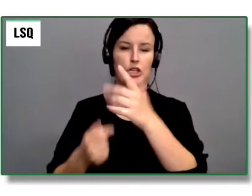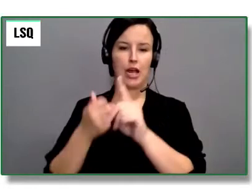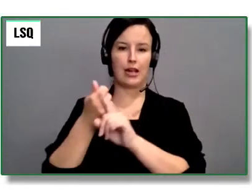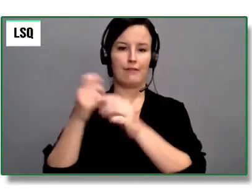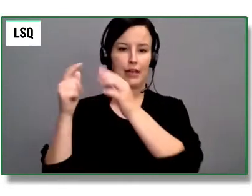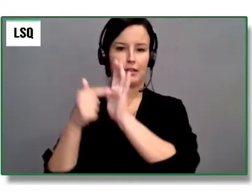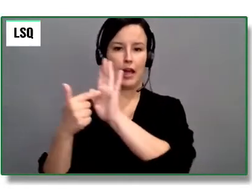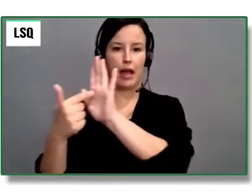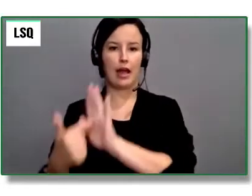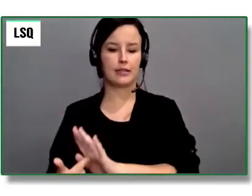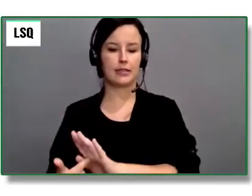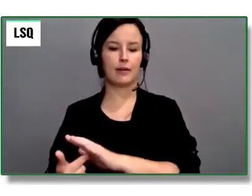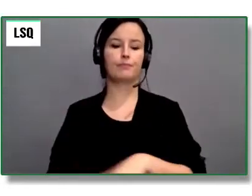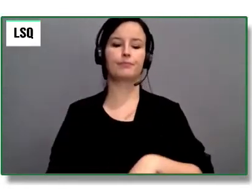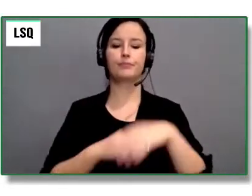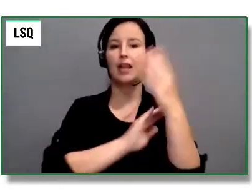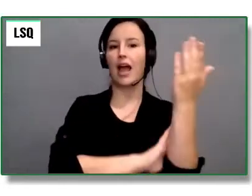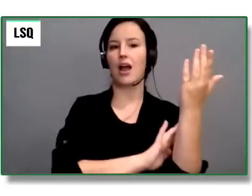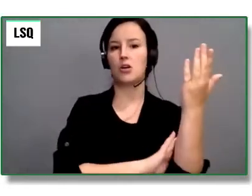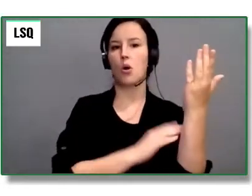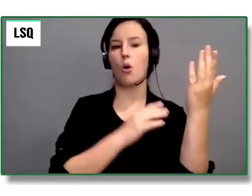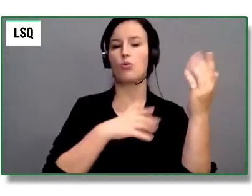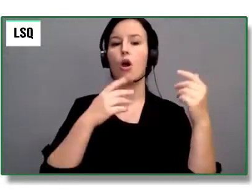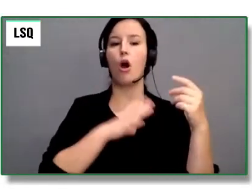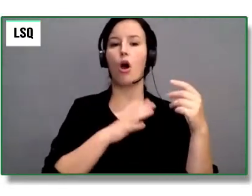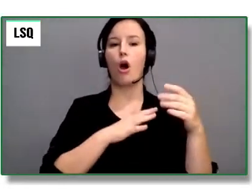gauche, j'ai une note ici pour signaler que,